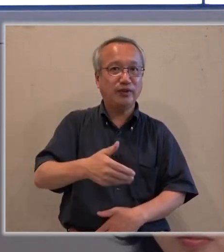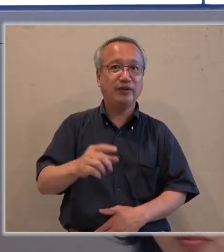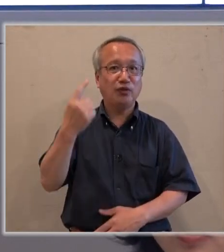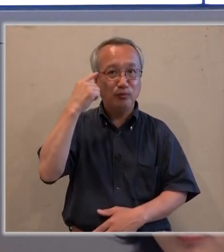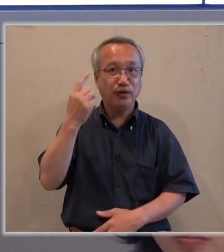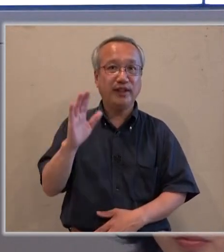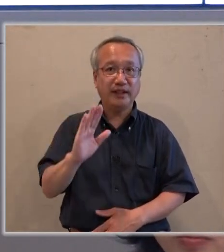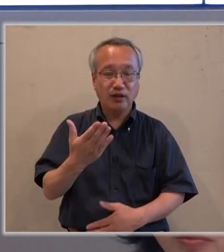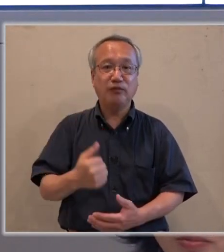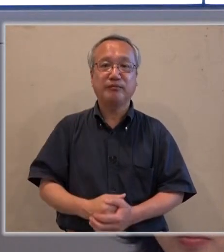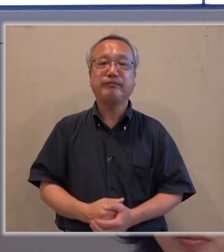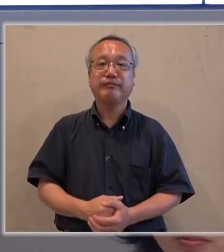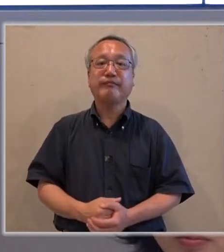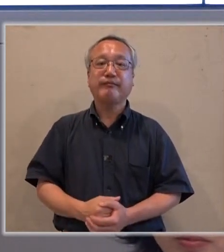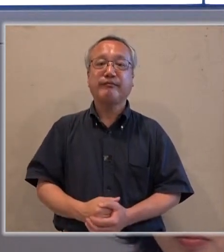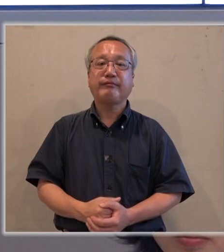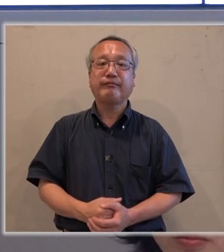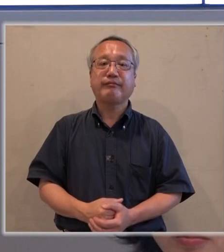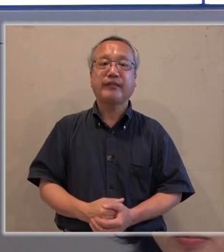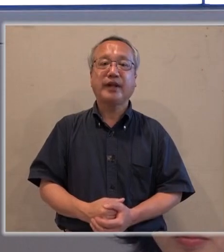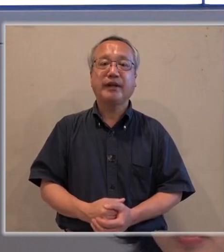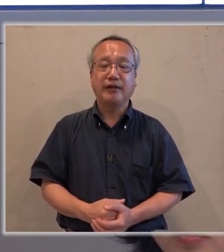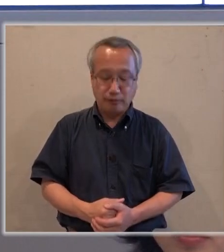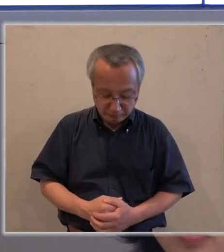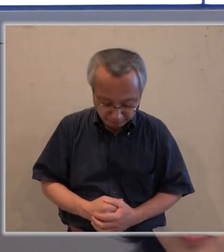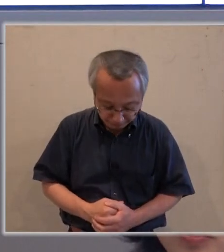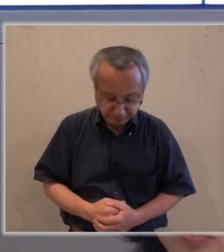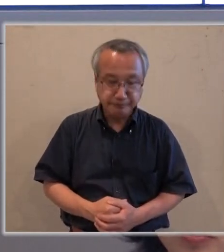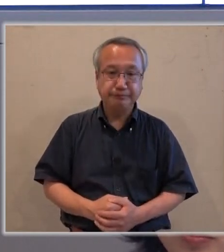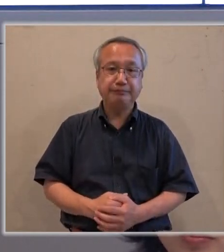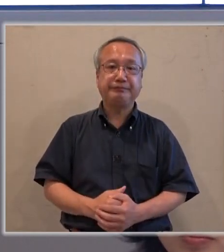ですけれども、ただ、ちょっと